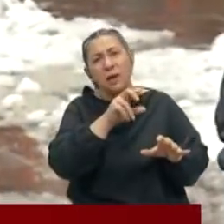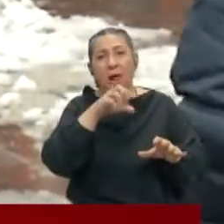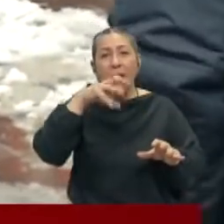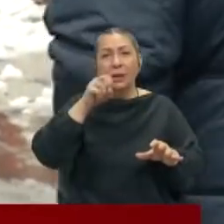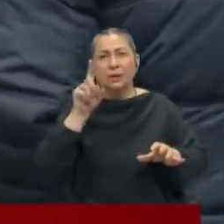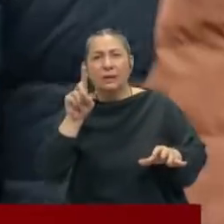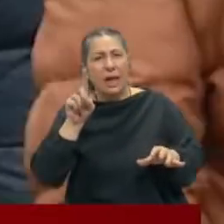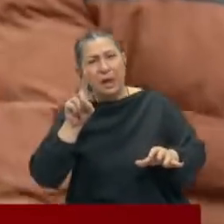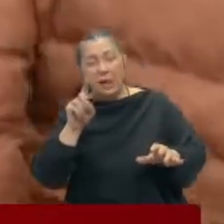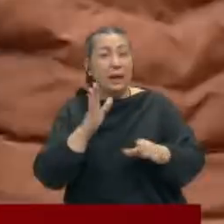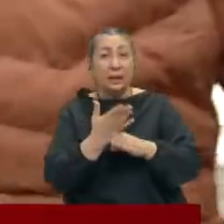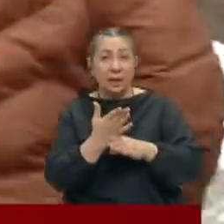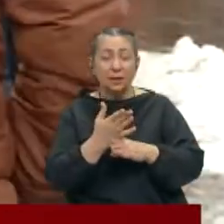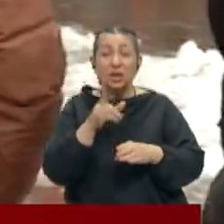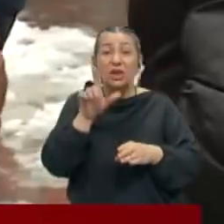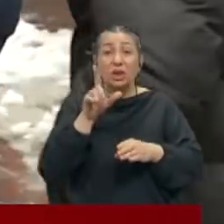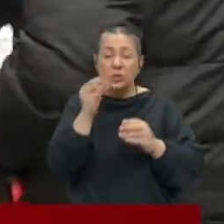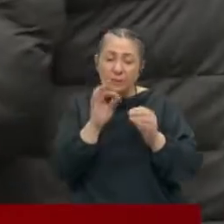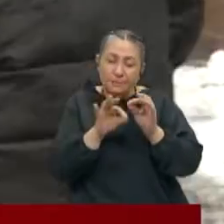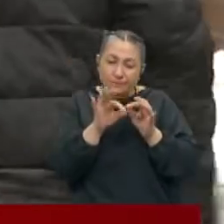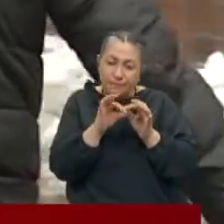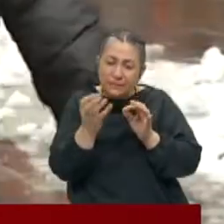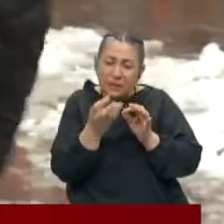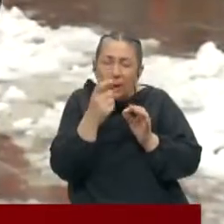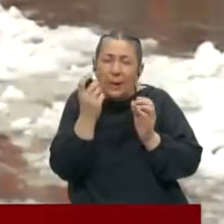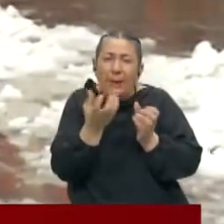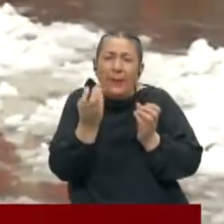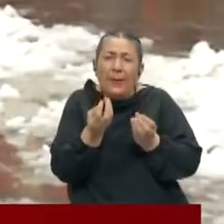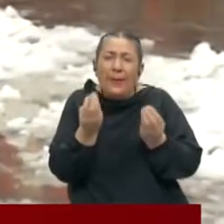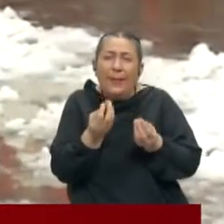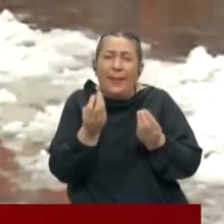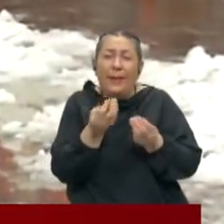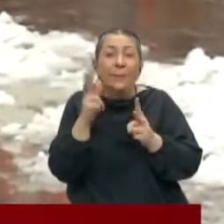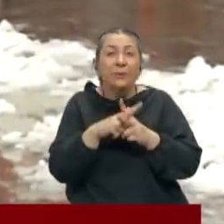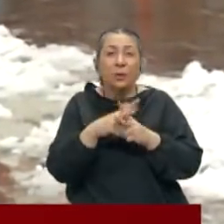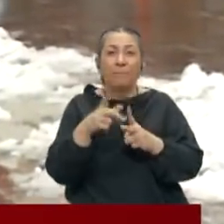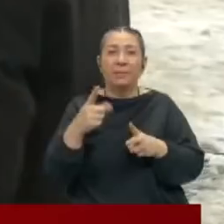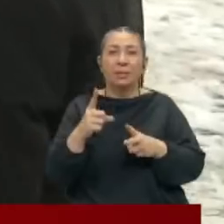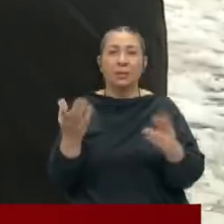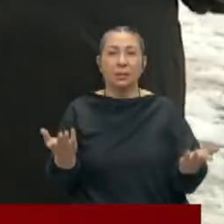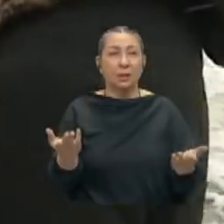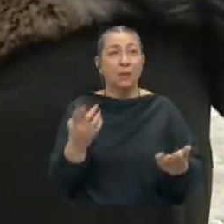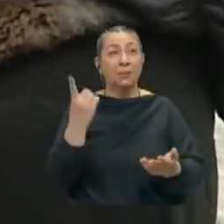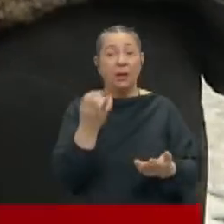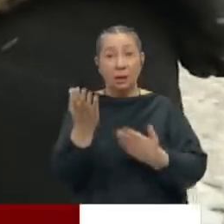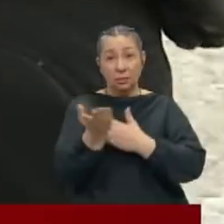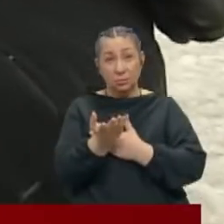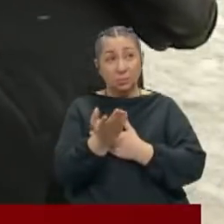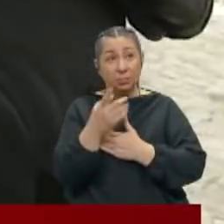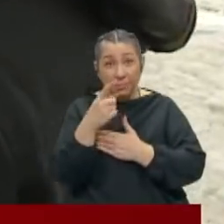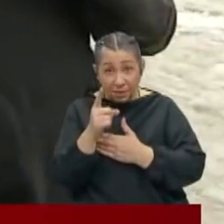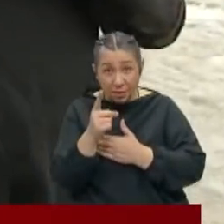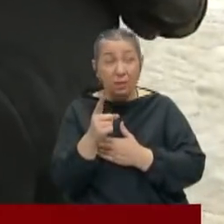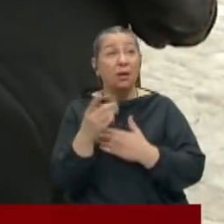düğmesine basmaya. Çünkü sadece ihtiyacı kadar kullansa bile artık faturalar 1000 lirayı buluyor. 1 milyar geldi. 1000